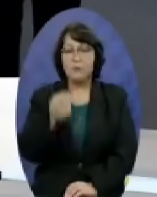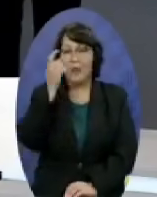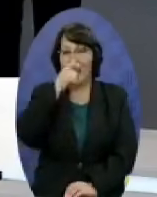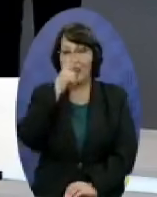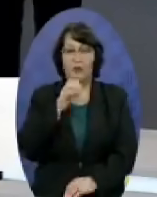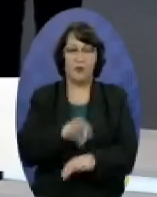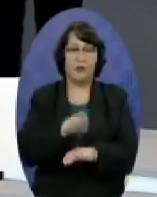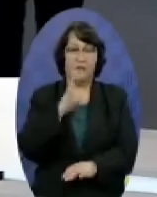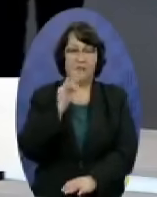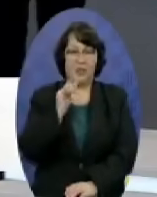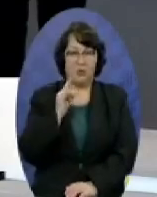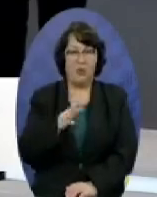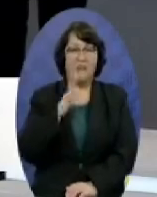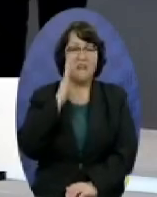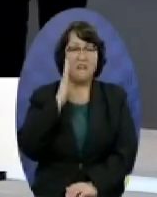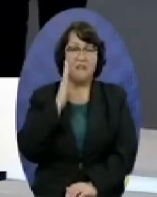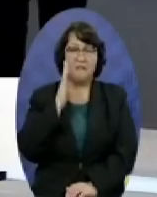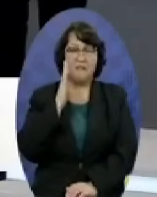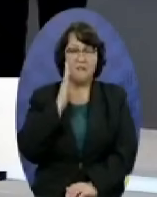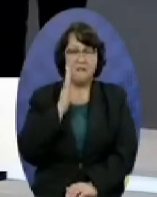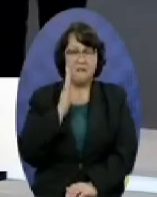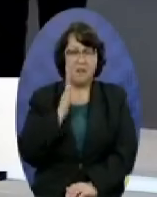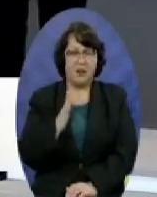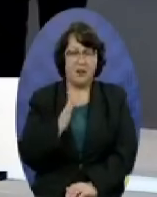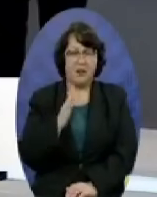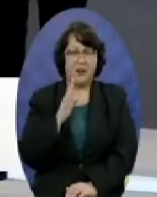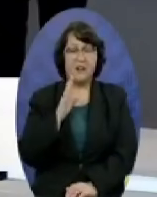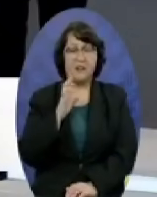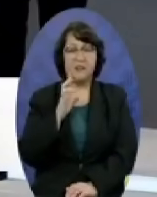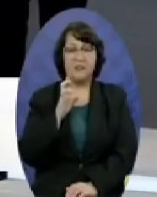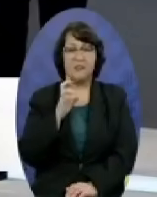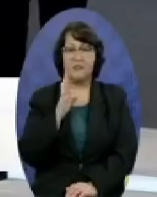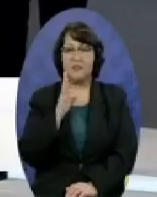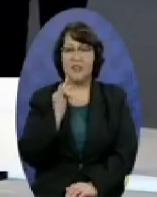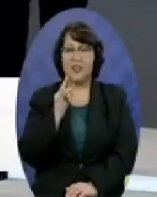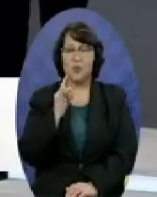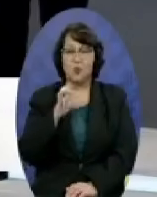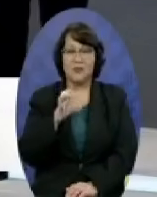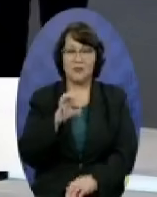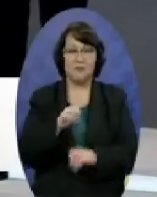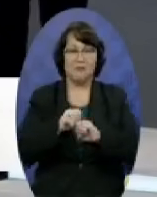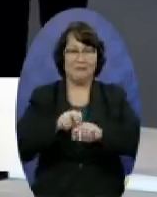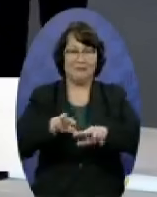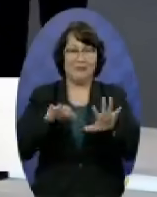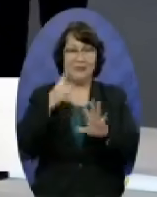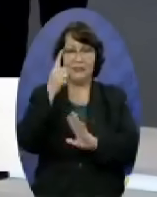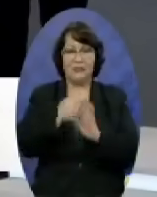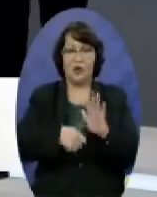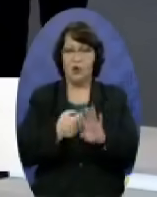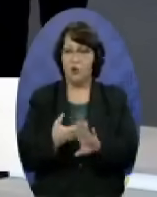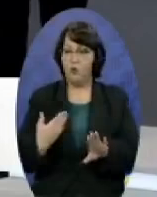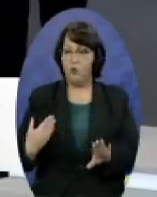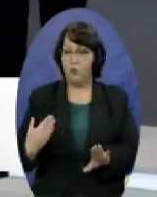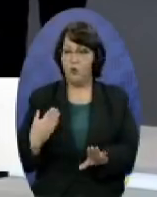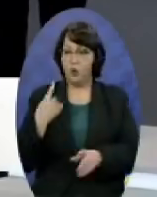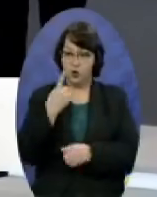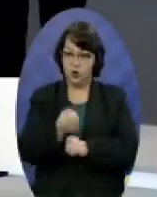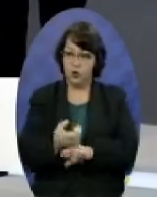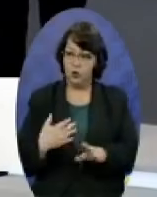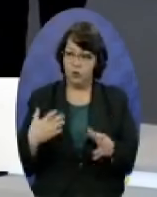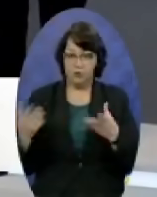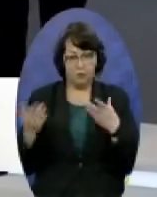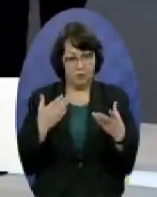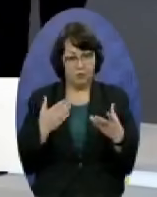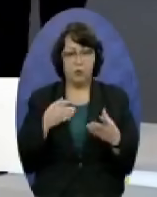хувьд Б вирусын одоо Б хүрээний вирус энэ жил тархаж эхэлсэн. За тархахтаа нэг сарын өмнө буюу яг өнгөрсөн жилийнхтэй харьцуулах юм бол